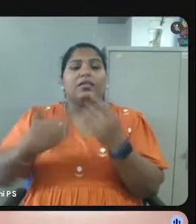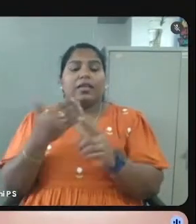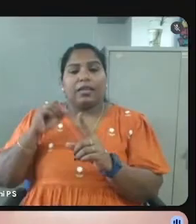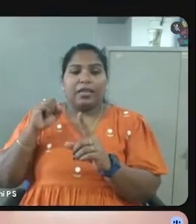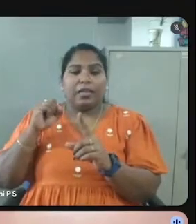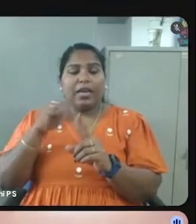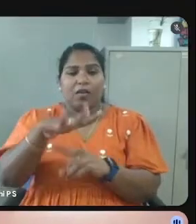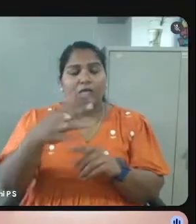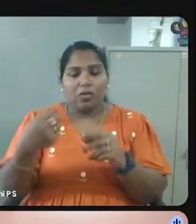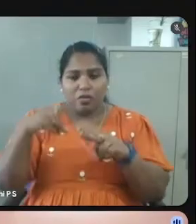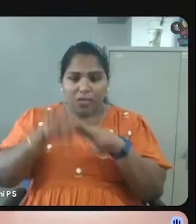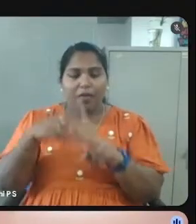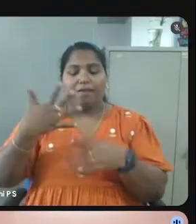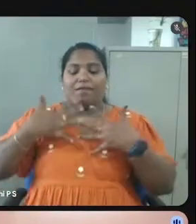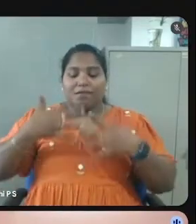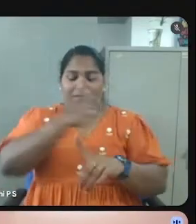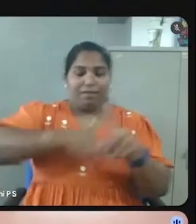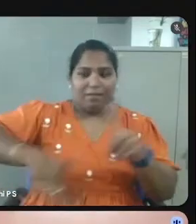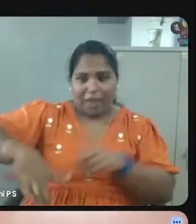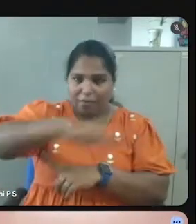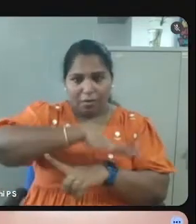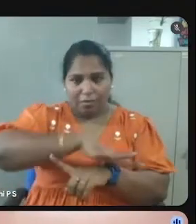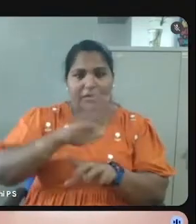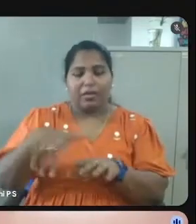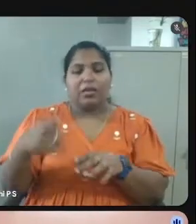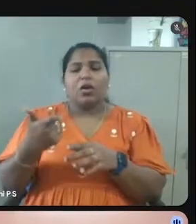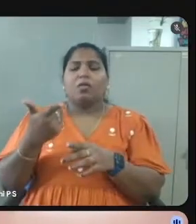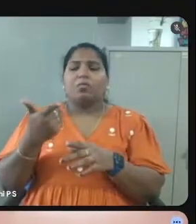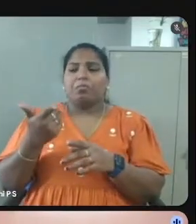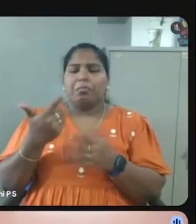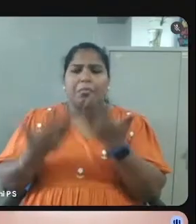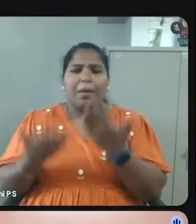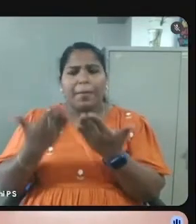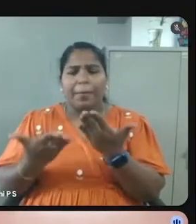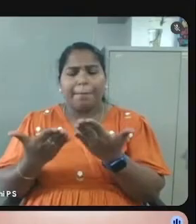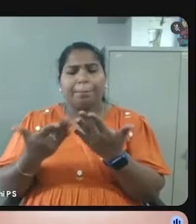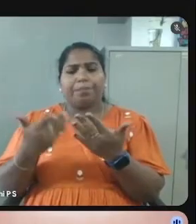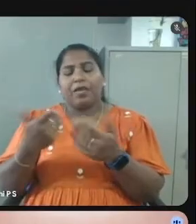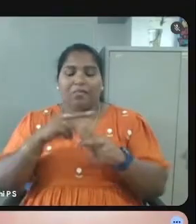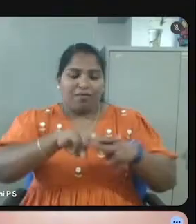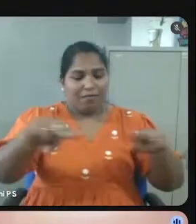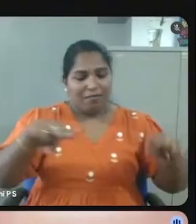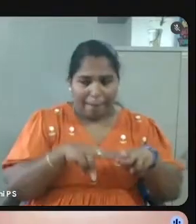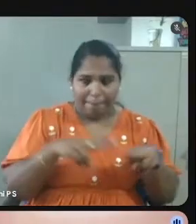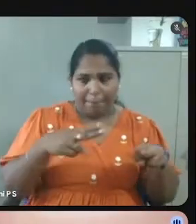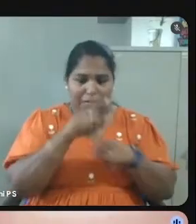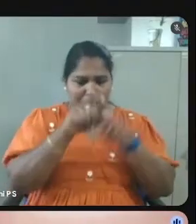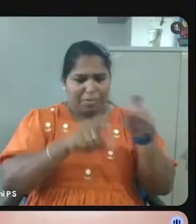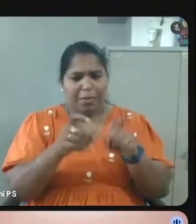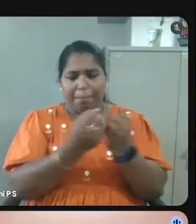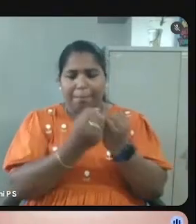ആൻഡ് സോഷ്യൽ കോണ്ടാക്ട്സ്. ഒരു എൻവയറമെന്റ് ഒന്ന് നന്നായിട്ട് ക്രിയേറ്റ് ചെയ്ത് കൊടുക്കും. അവർ പിന്നെ ഒരു ജോയിന്റ് ഫാമിലി ആയിരിക്കും, അവർക്ക്